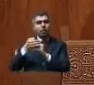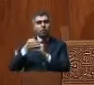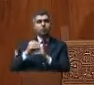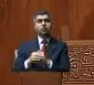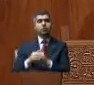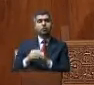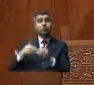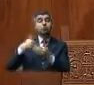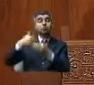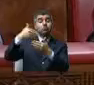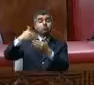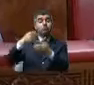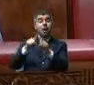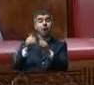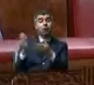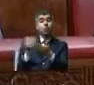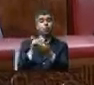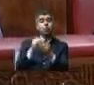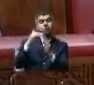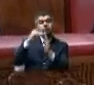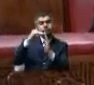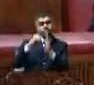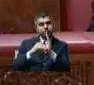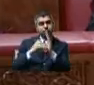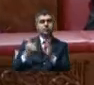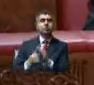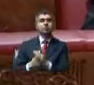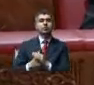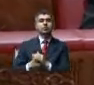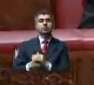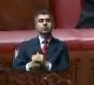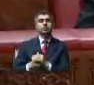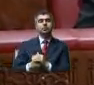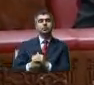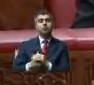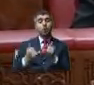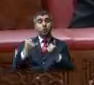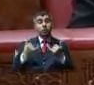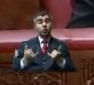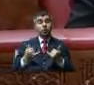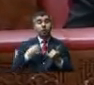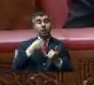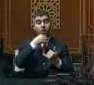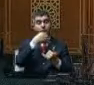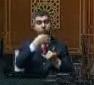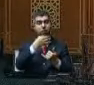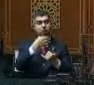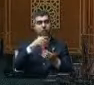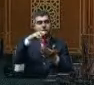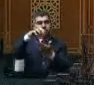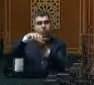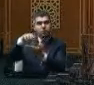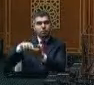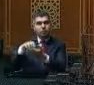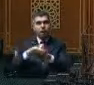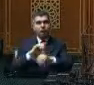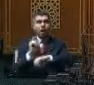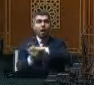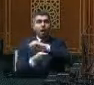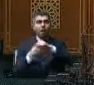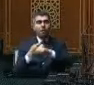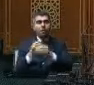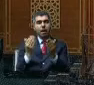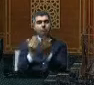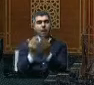كان غادي داك الشيء في اتجاه النقص منها والإلغاء ديالها. اليوم كناخذوا بعين الاعتبار أن كاين مناطق إلا ما درت فيها الداخليات ما غاديش